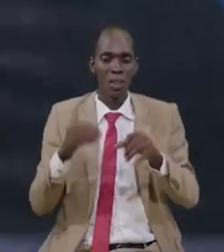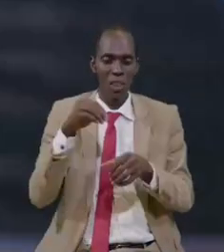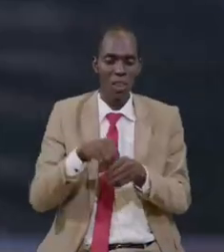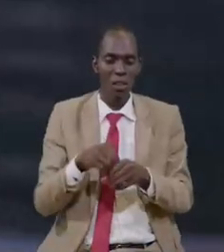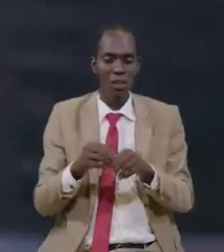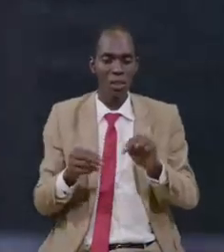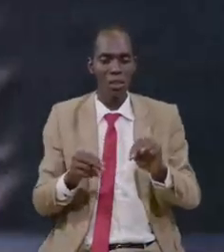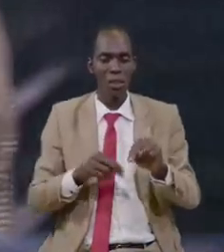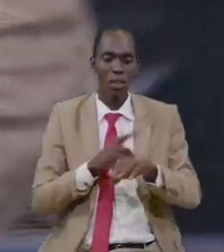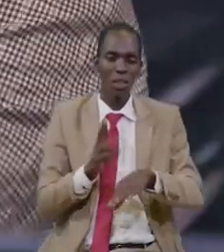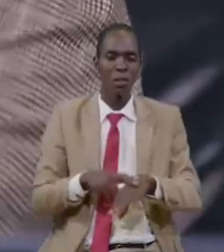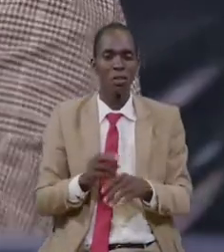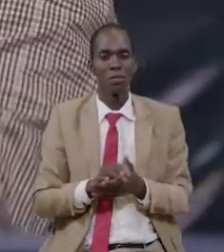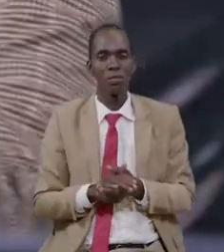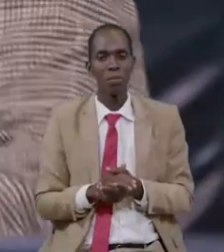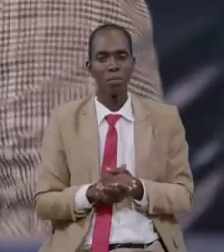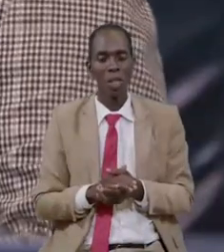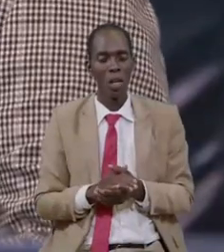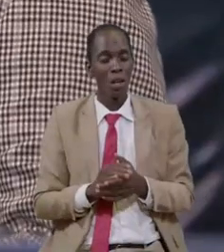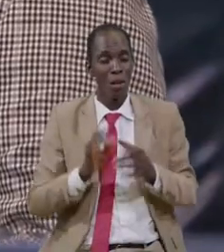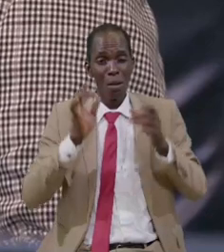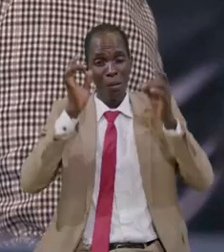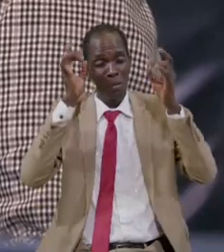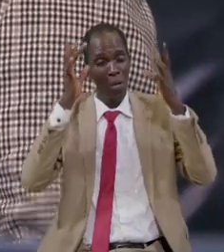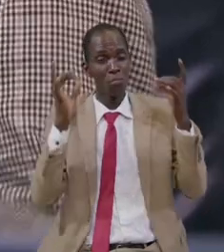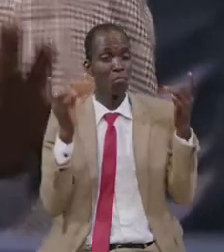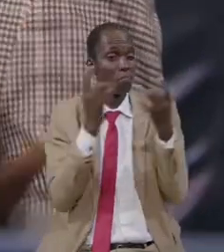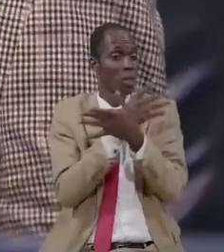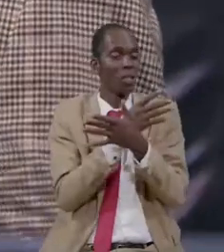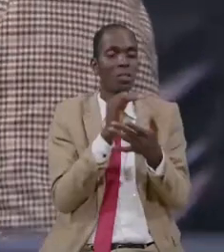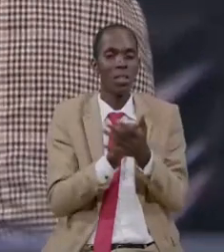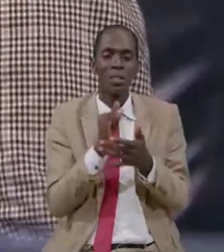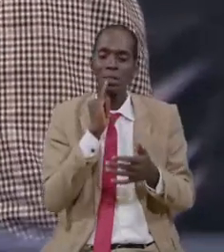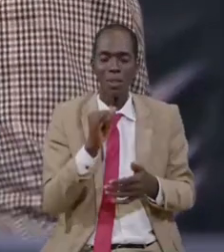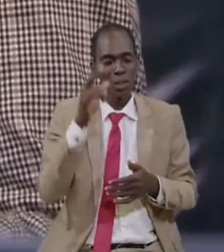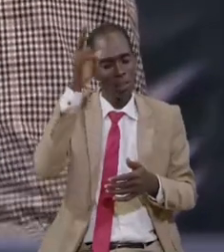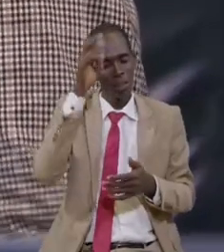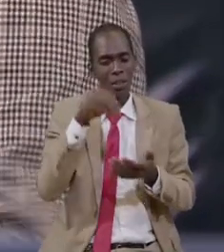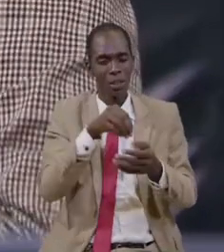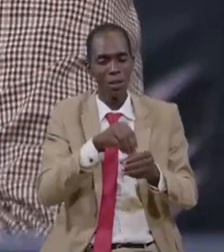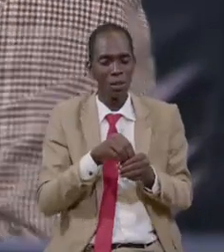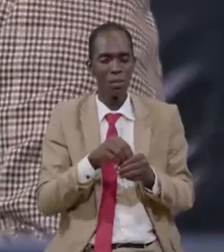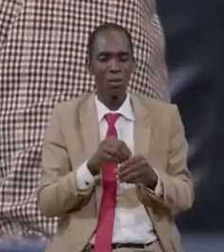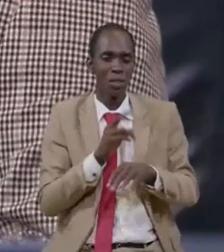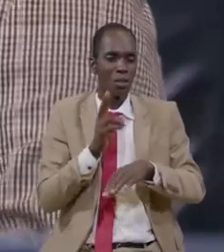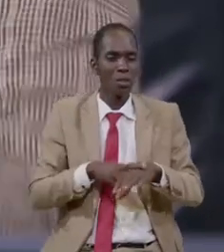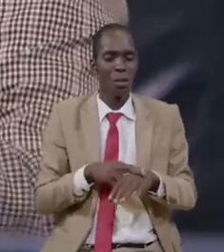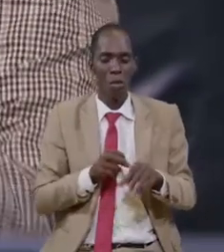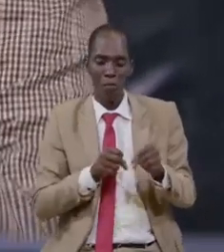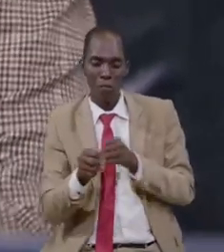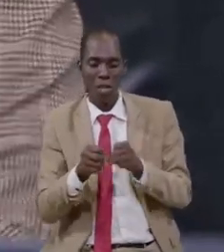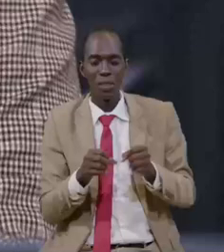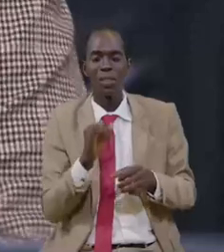Satan en nature, violence. C'est Satan dans notre nature, les bagarres. C'est Satan dans notre